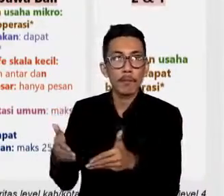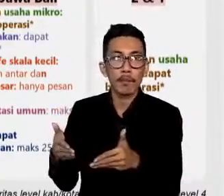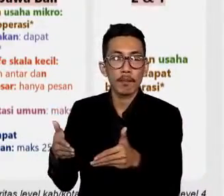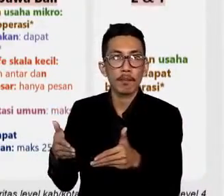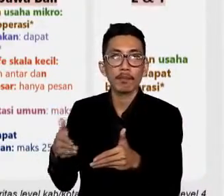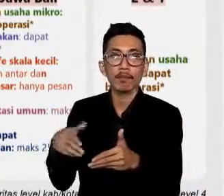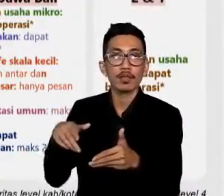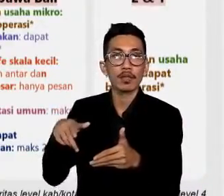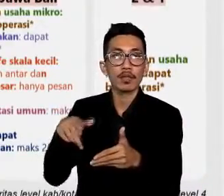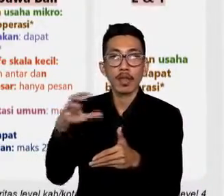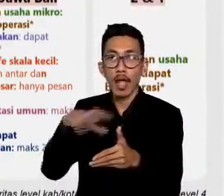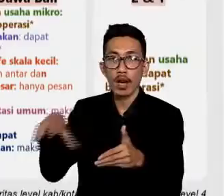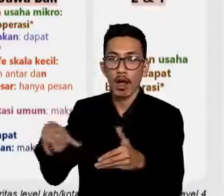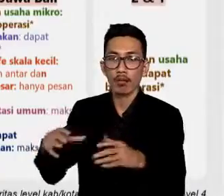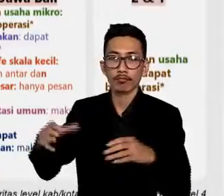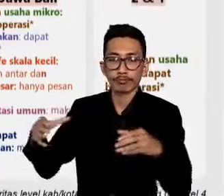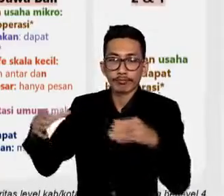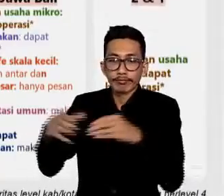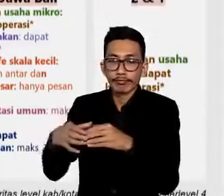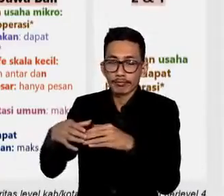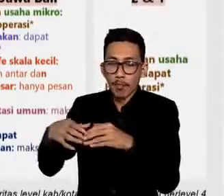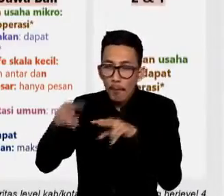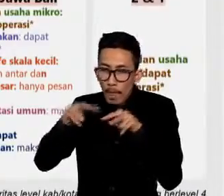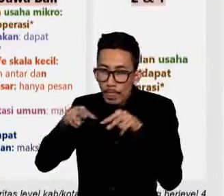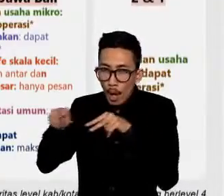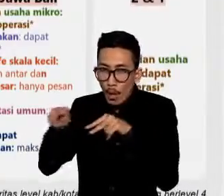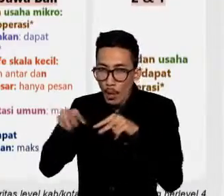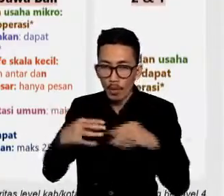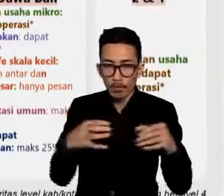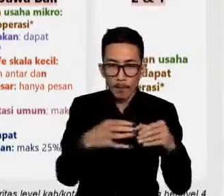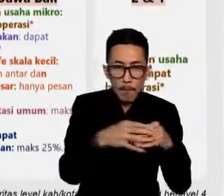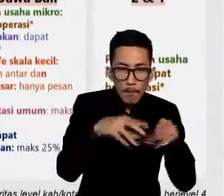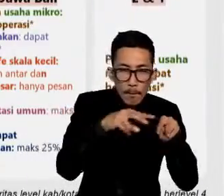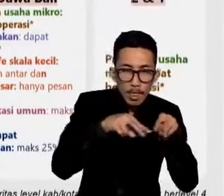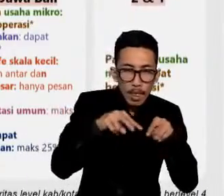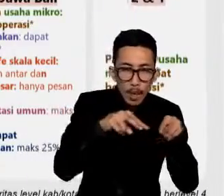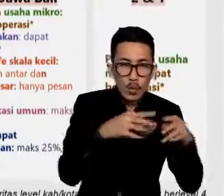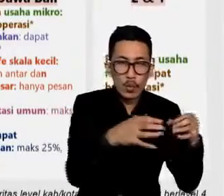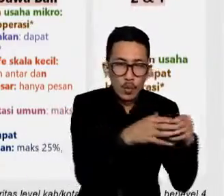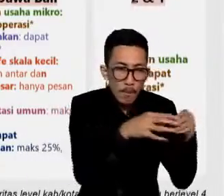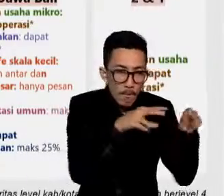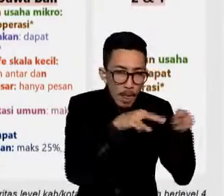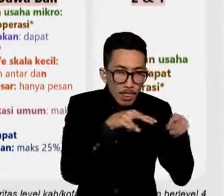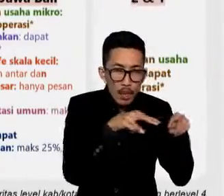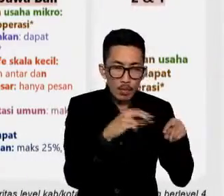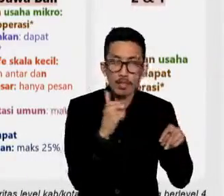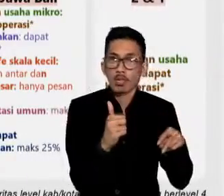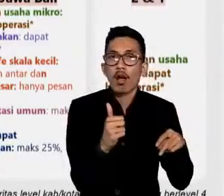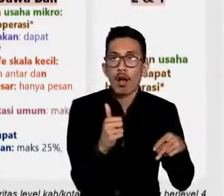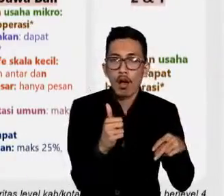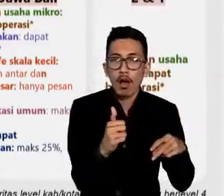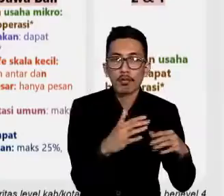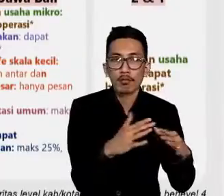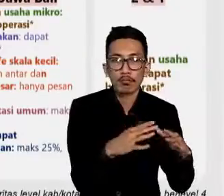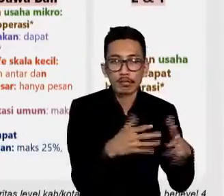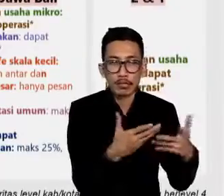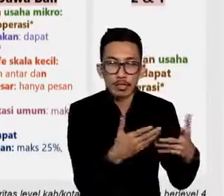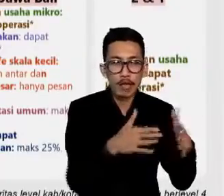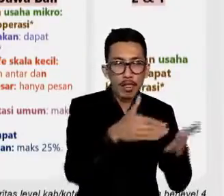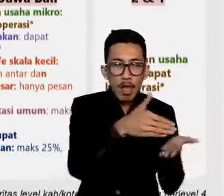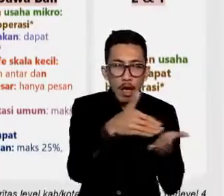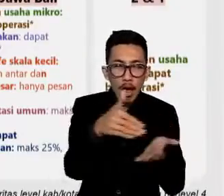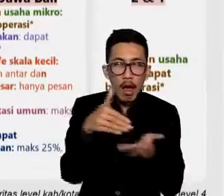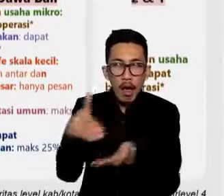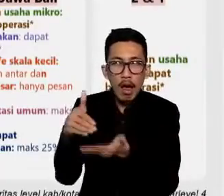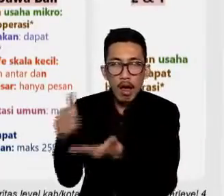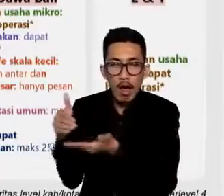memantau perkembangannya masing-masing dengan target penanganan yang spesifik sesuai level sedangkan